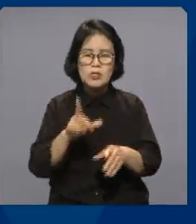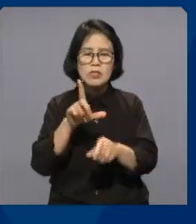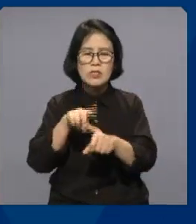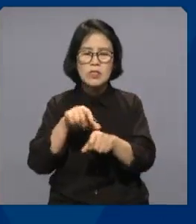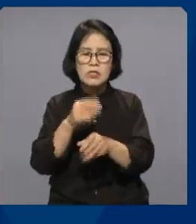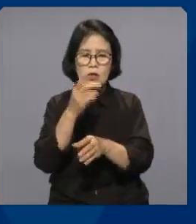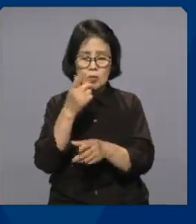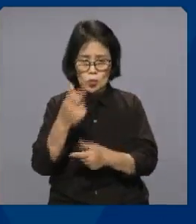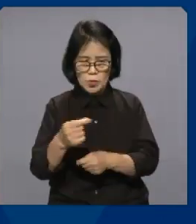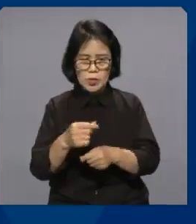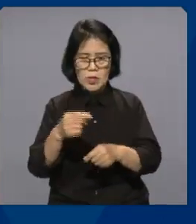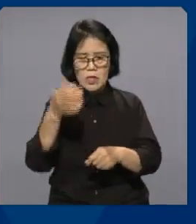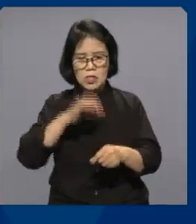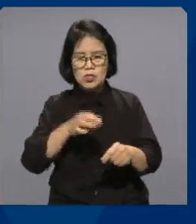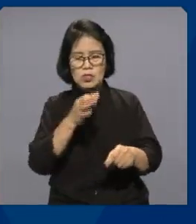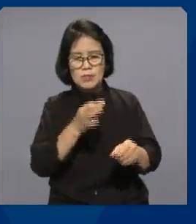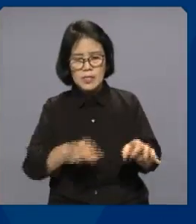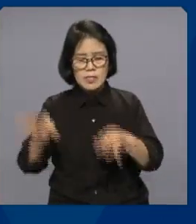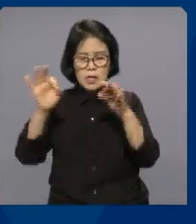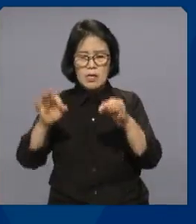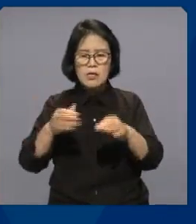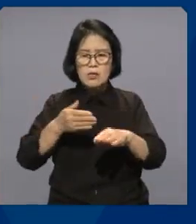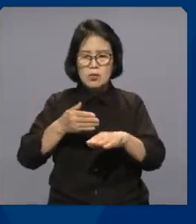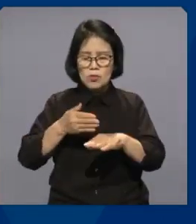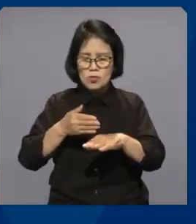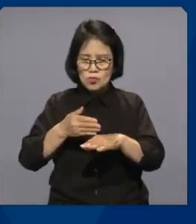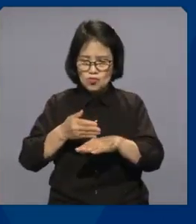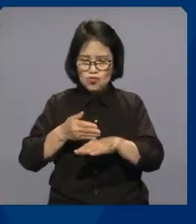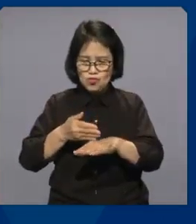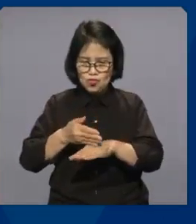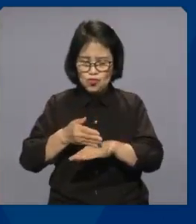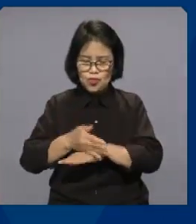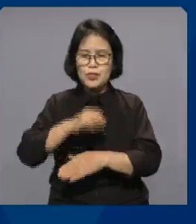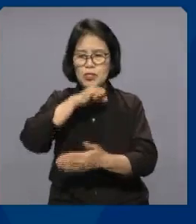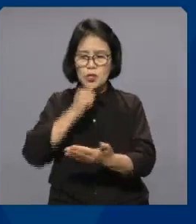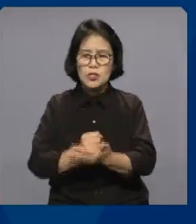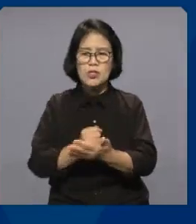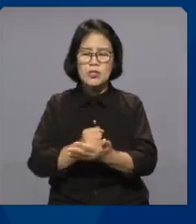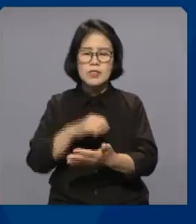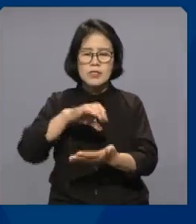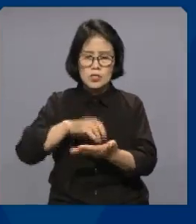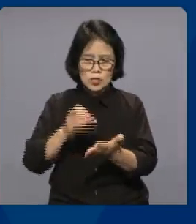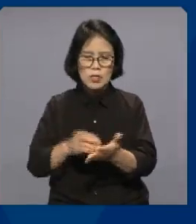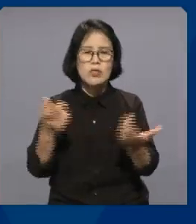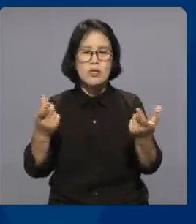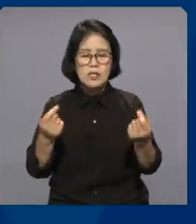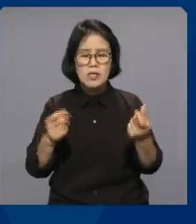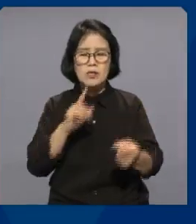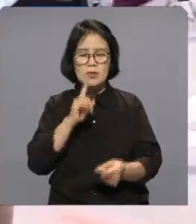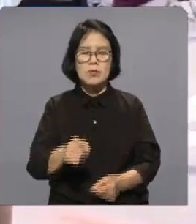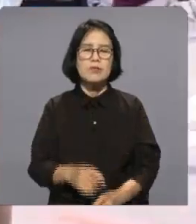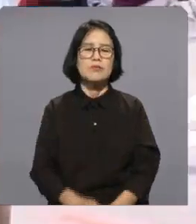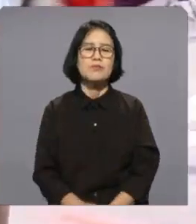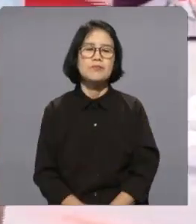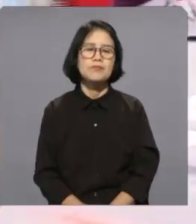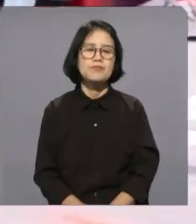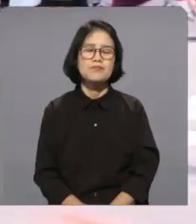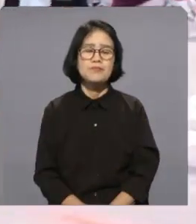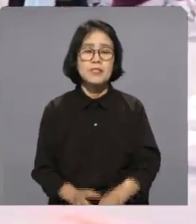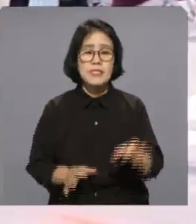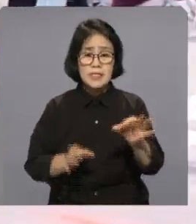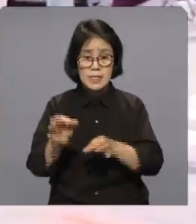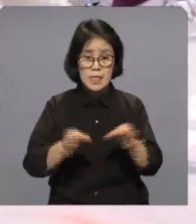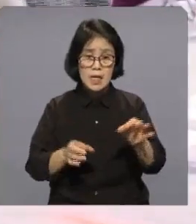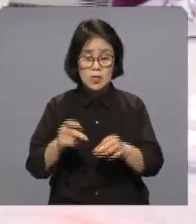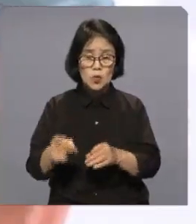시점에 는 기준 금리 인상에 속도를 늦추는 것이 적절할 것 같다 는 의견을 내놓은 것으로 알려졌습니다 시장 역시